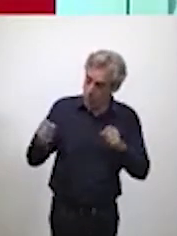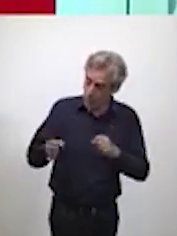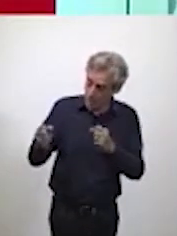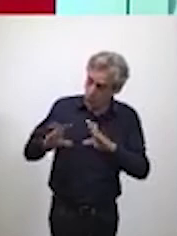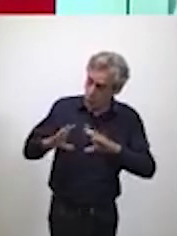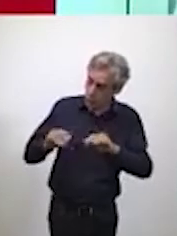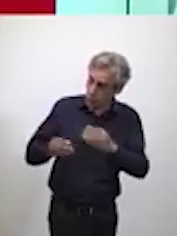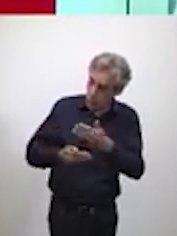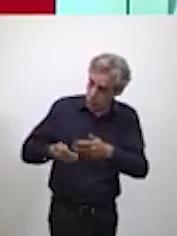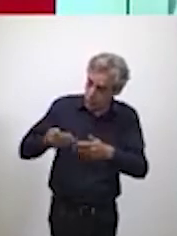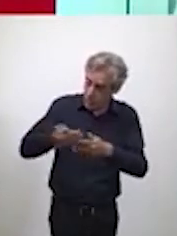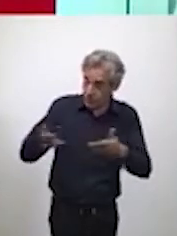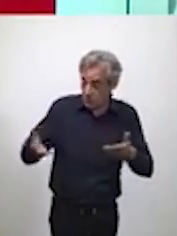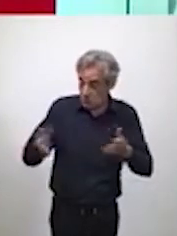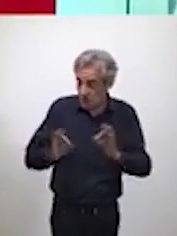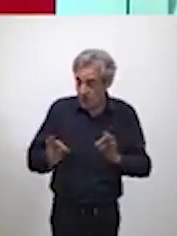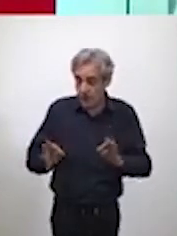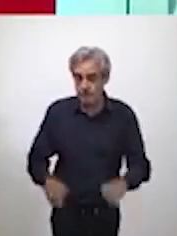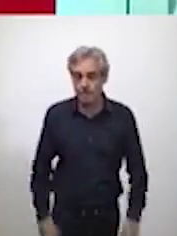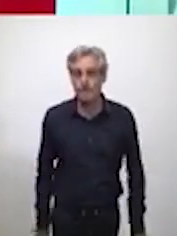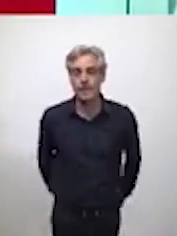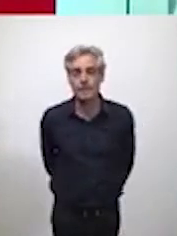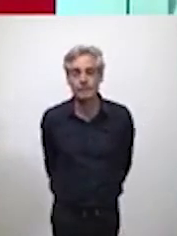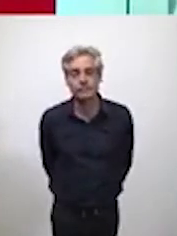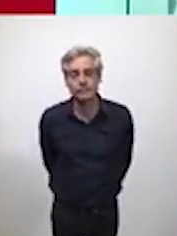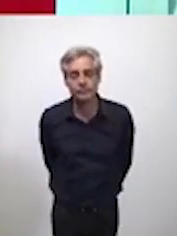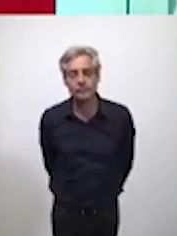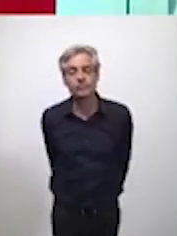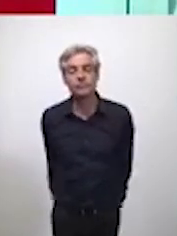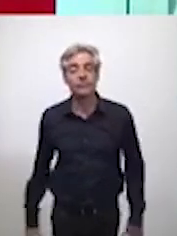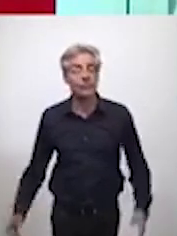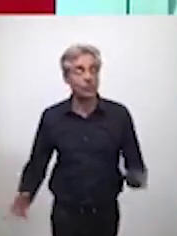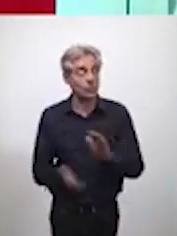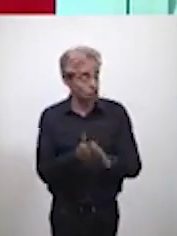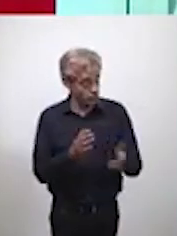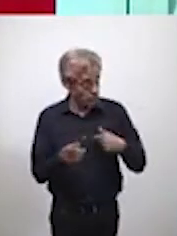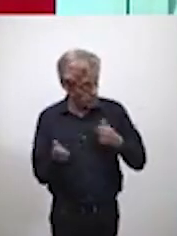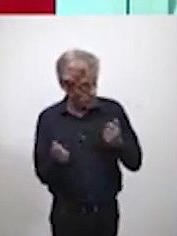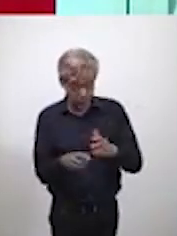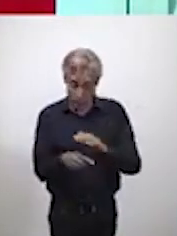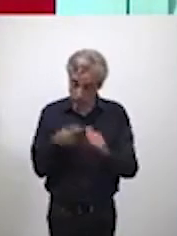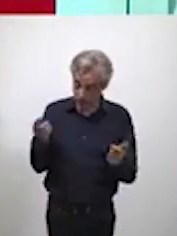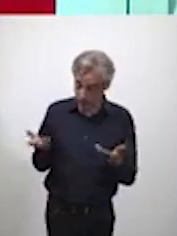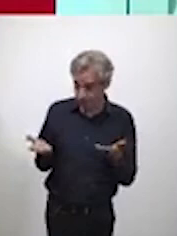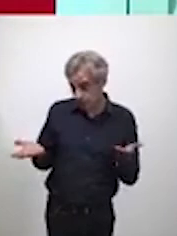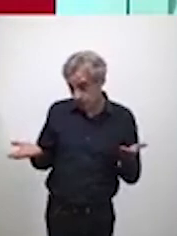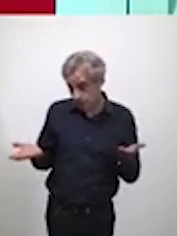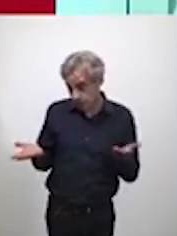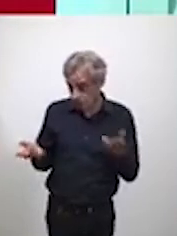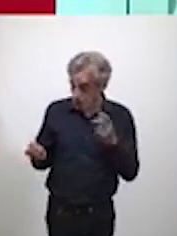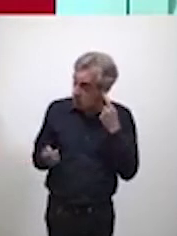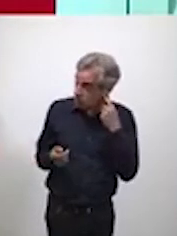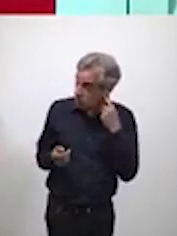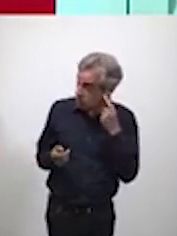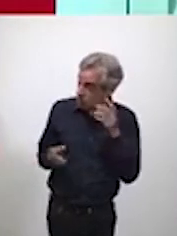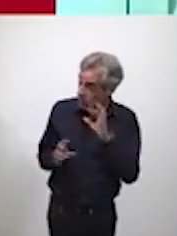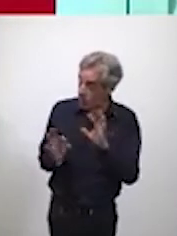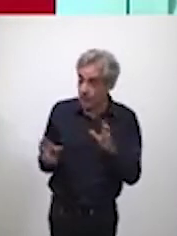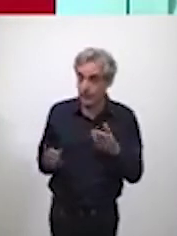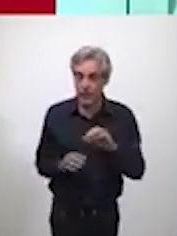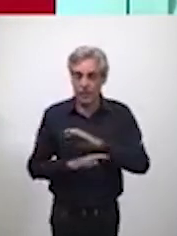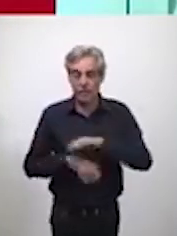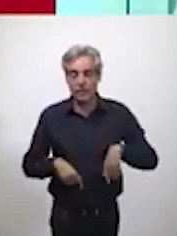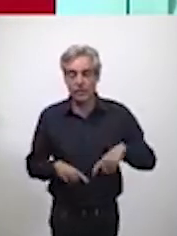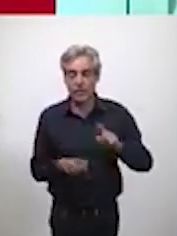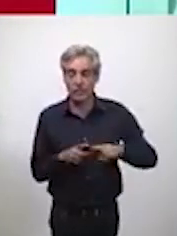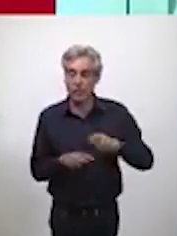une opposition constructive. C'est de dire, voilà ce que j'aurais fait, monsieur le maire, à votre place, et ça, Autorisez-moi à dire, je ne l'ai jamais entendu. Et une dernière chose,